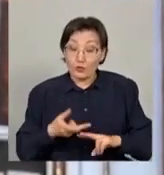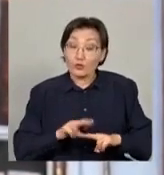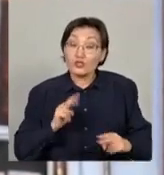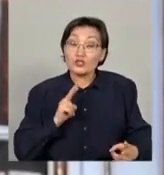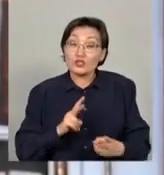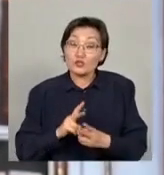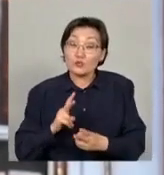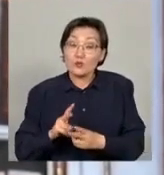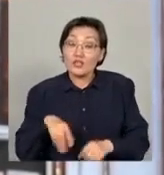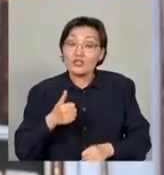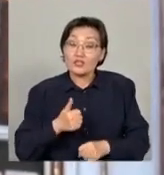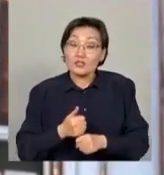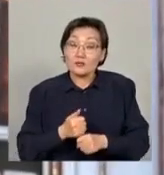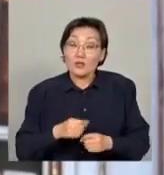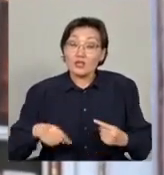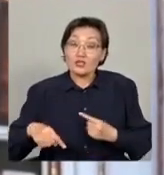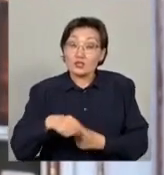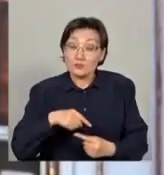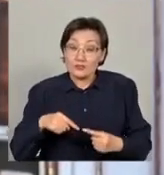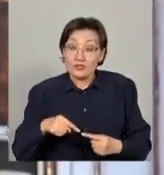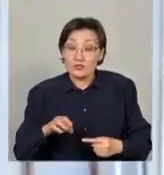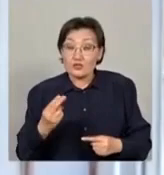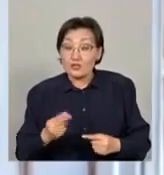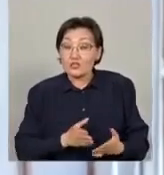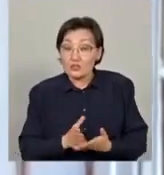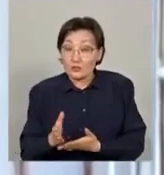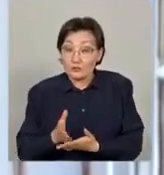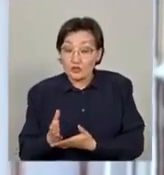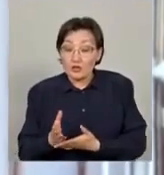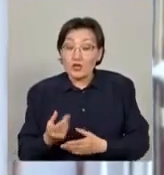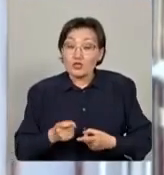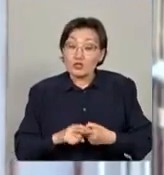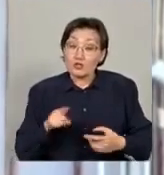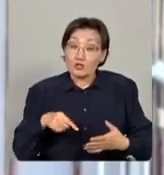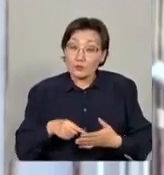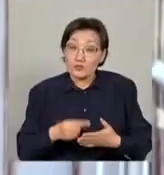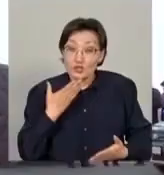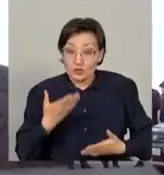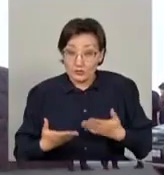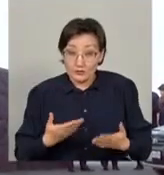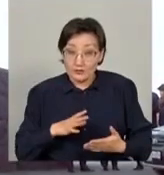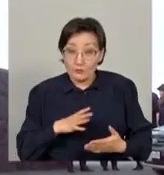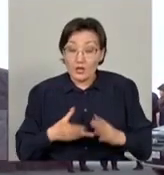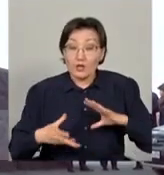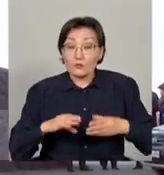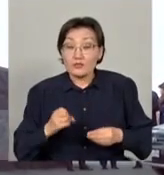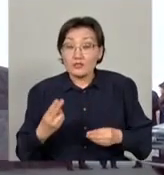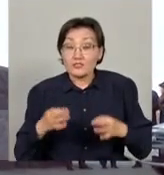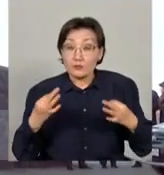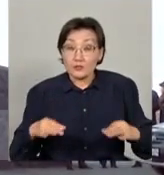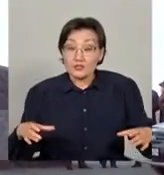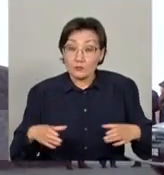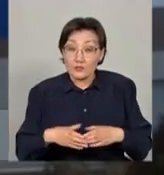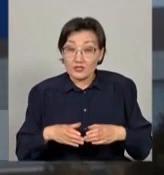кездесуде негізінде кәсіпкерлік және әлеуметтік сала жөніндегі сұрақтар көтерілді. Жалпыұлттық